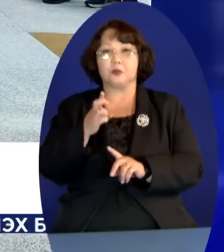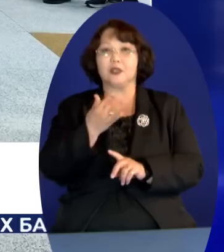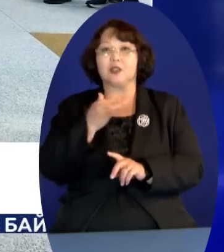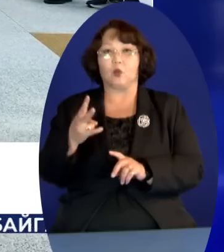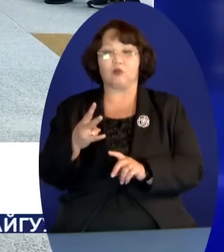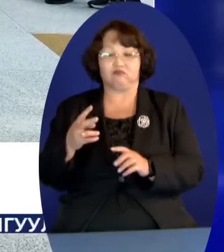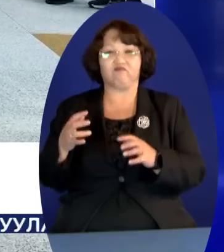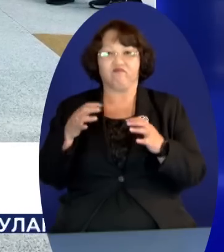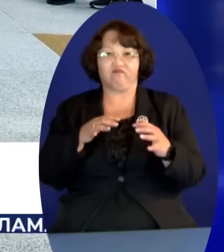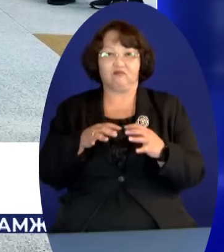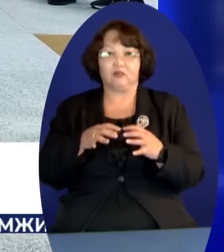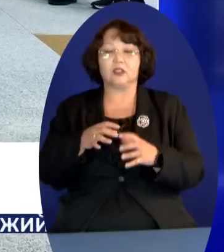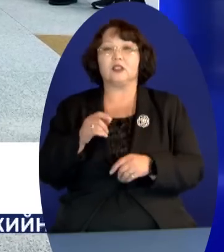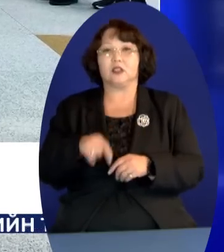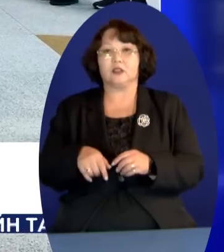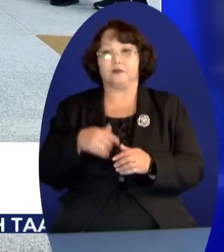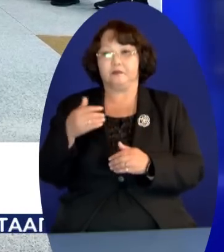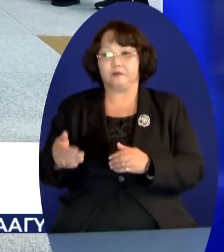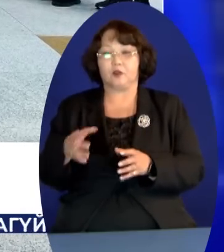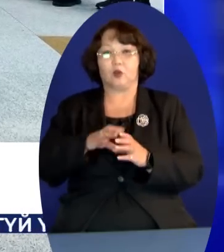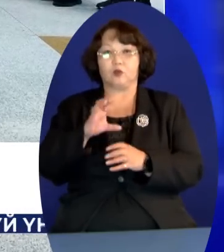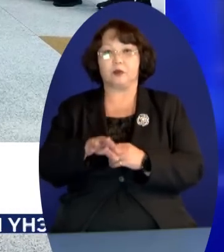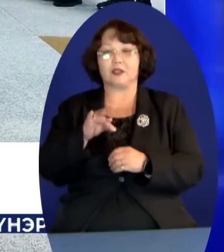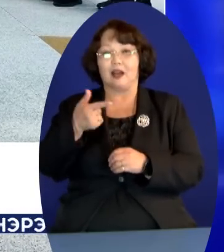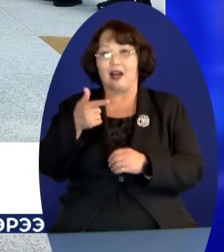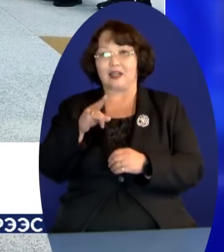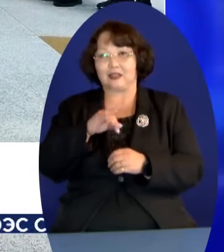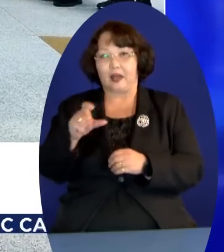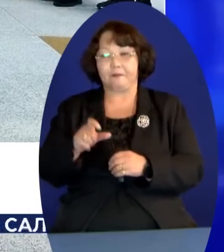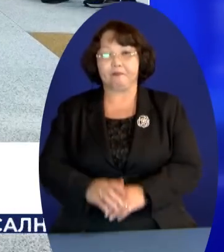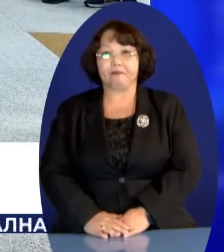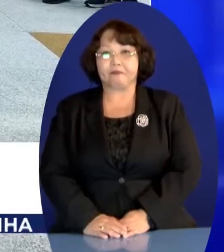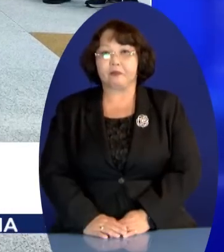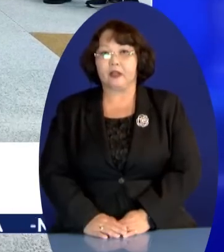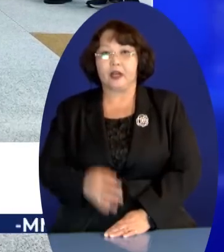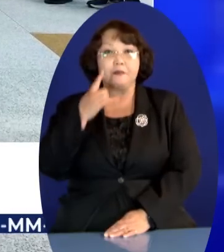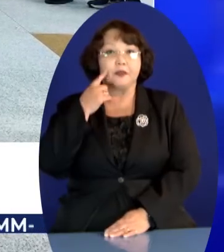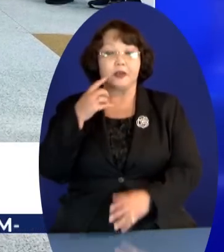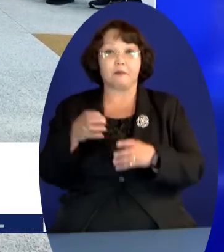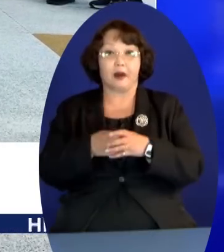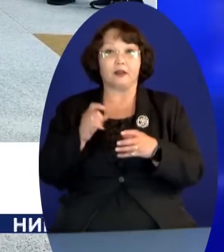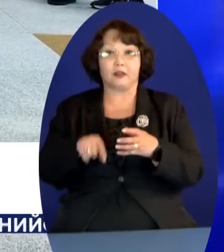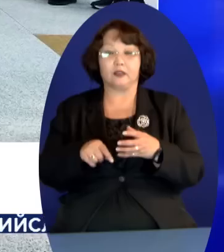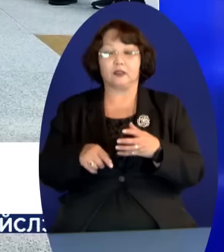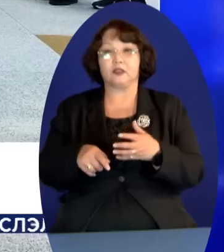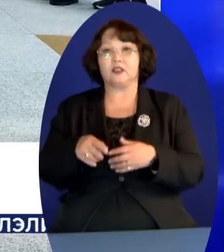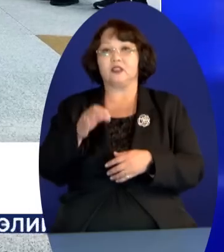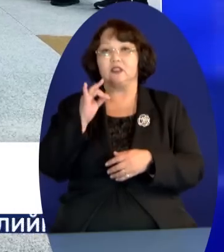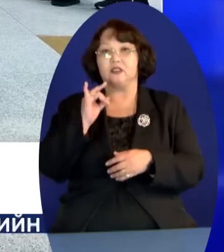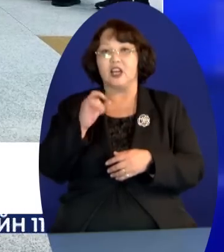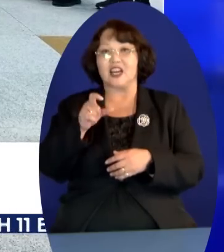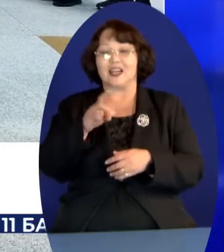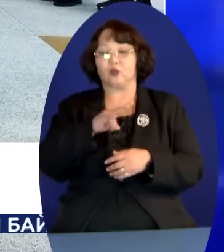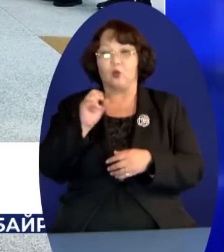Билгүүнар тоглохвол нүүс тоглогчоор олон улсын мастер Ган Эрдэн оролцоно. Эмэгтэйчүүдийн багийн бүрэлдэхүүнд 1-р ширээнд их мастер